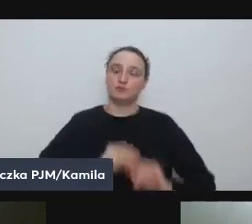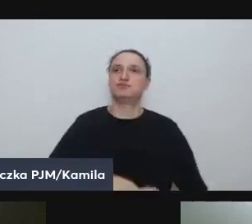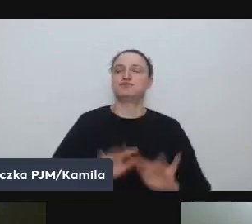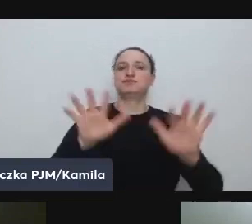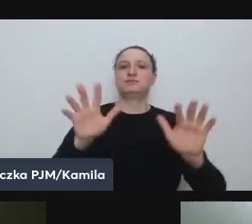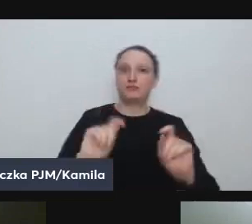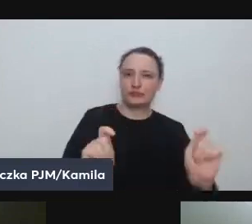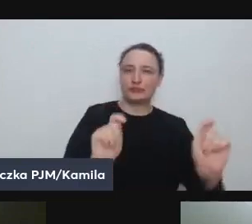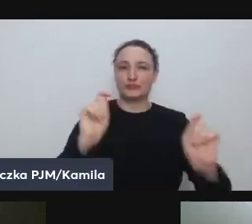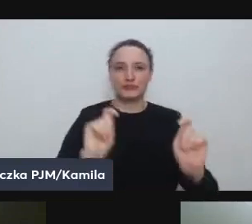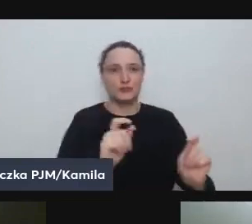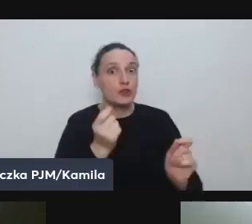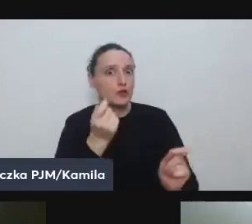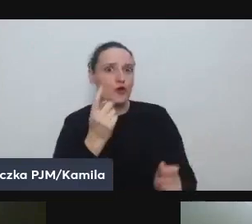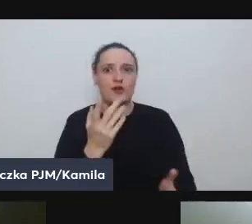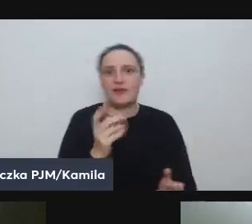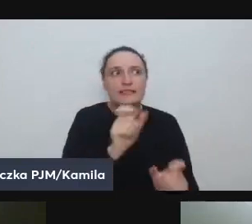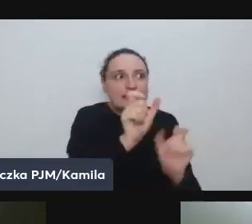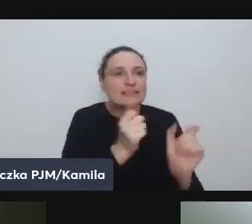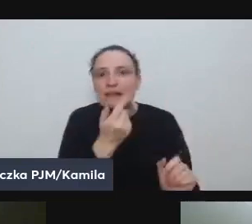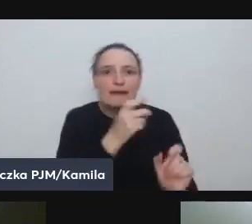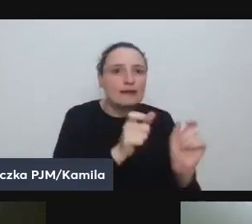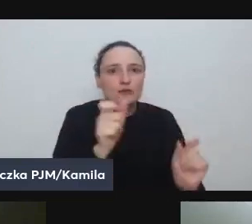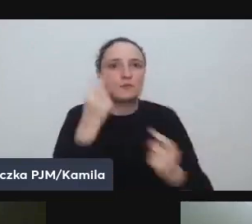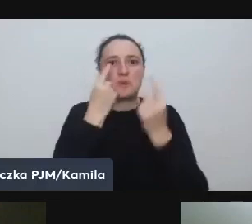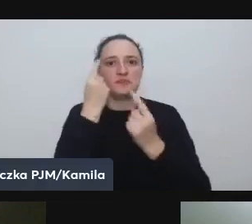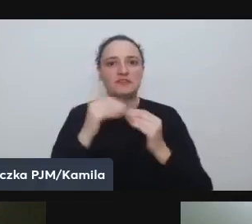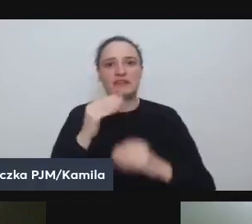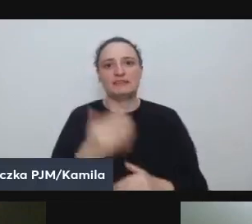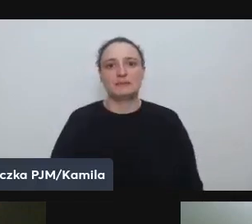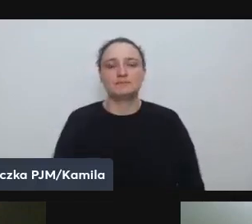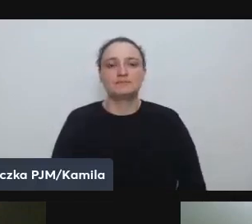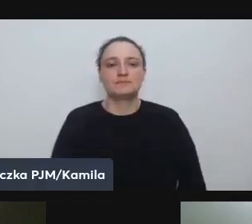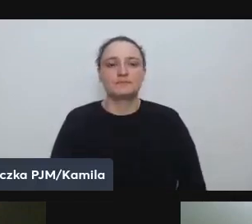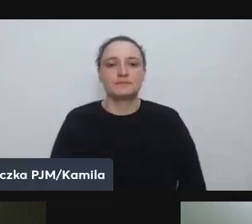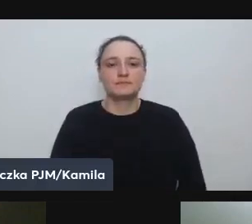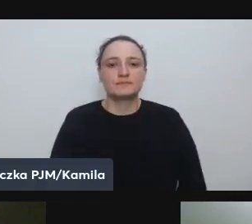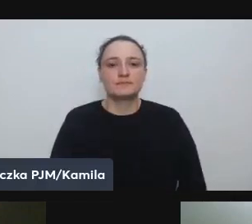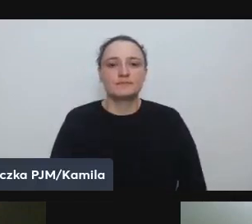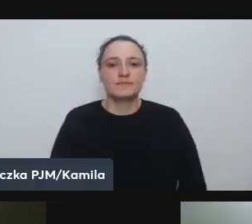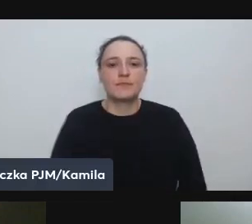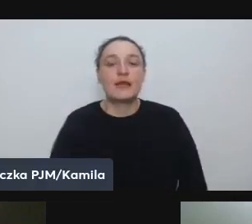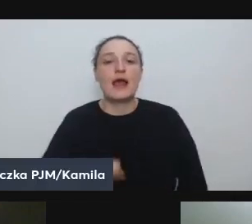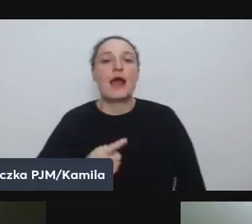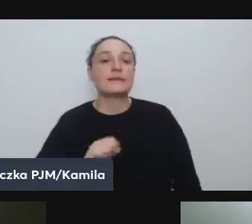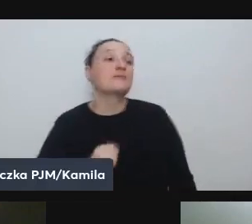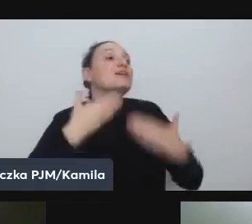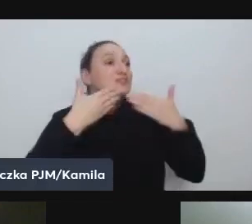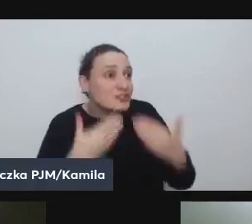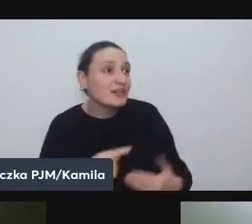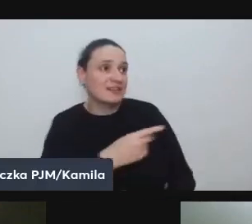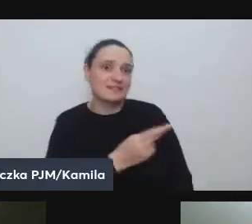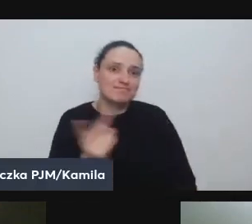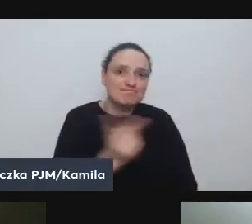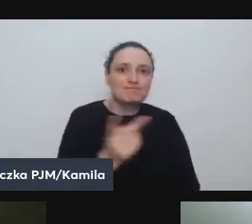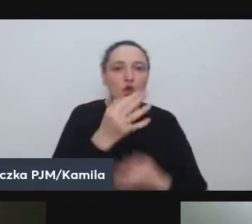małą zmianę, chociaż u jednostek. Dzięki dziewczyny za te refleksje. Myślę, że jako Fundacja